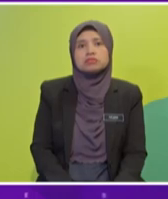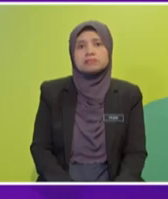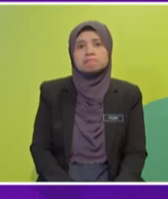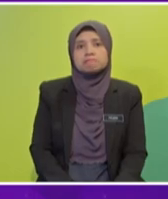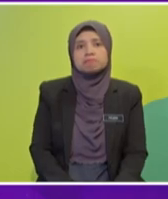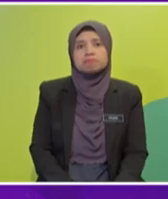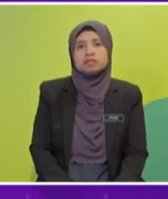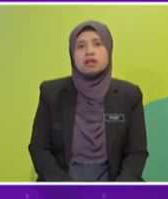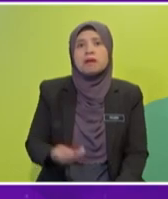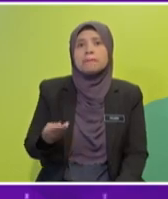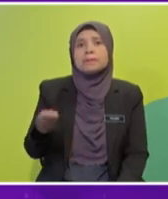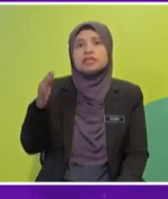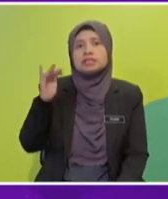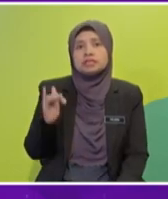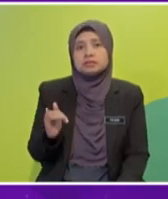Perkara mesti. Yang?